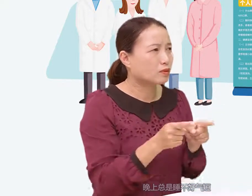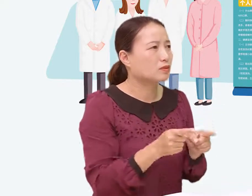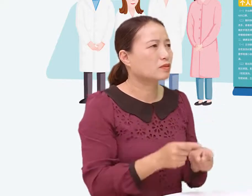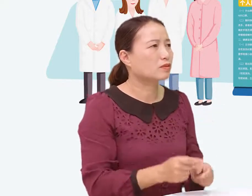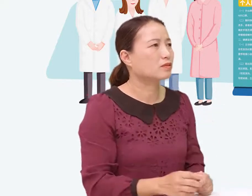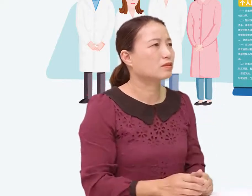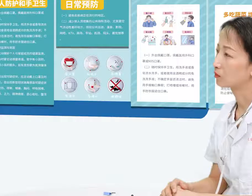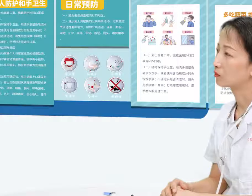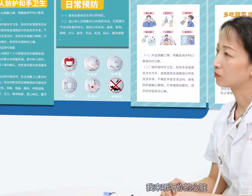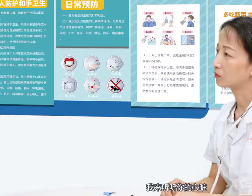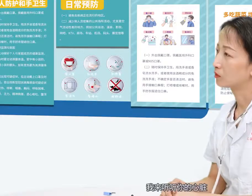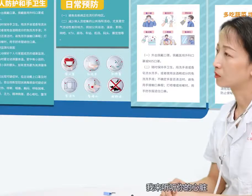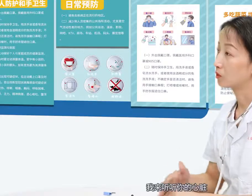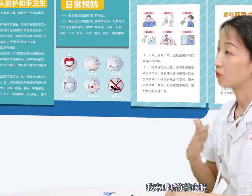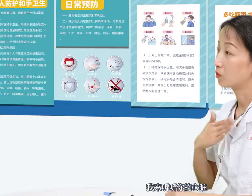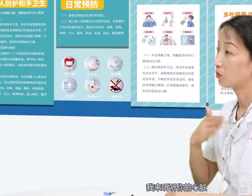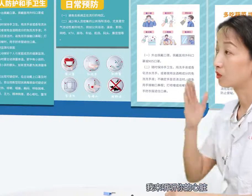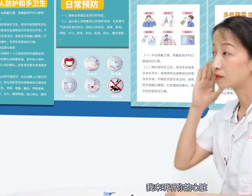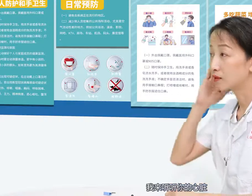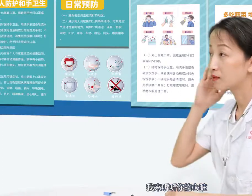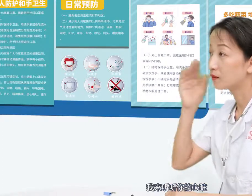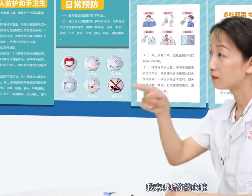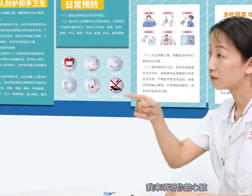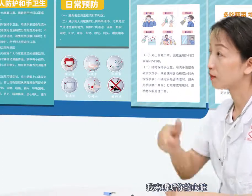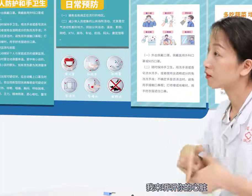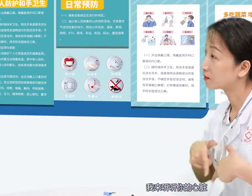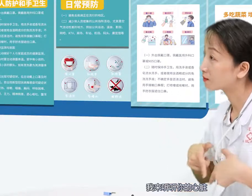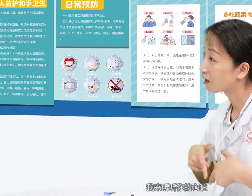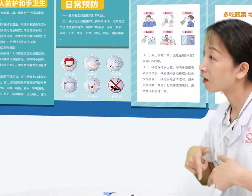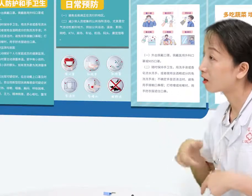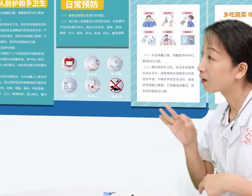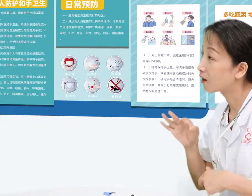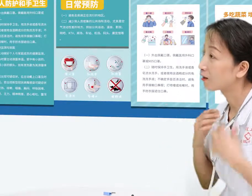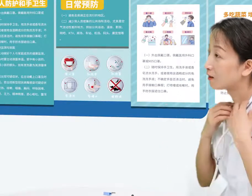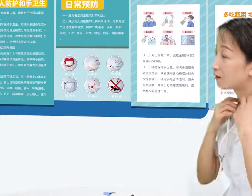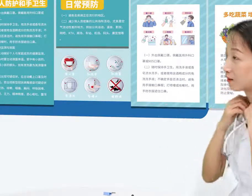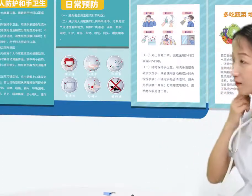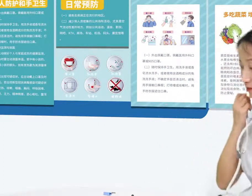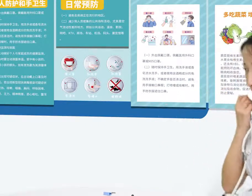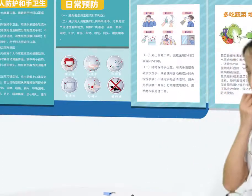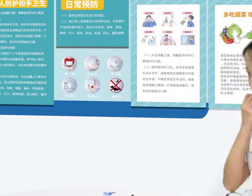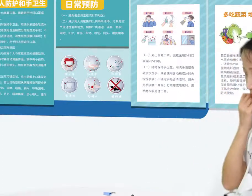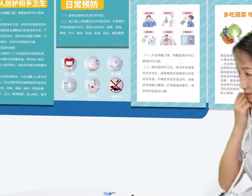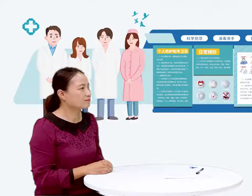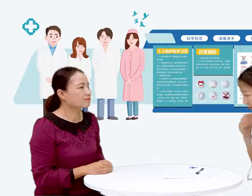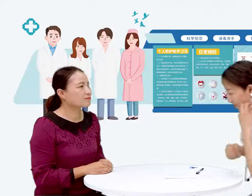短。 我来听听你的心脏。